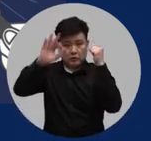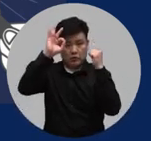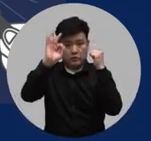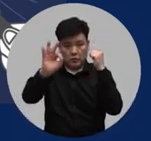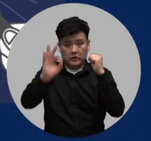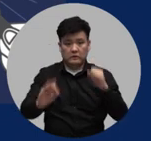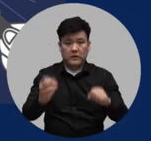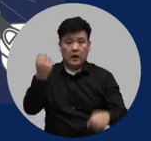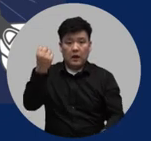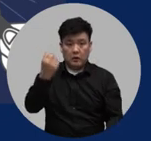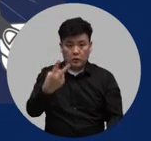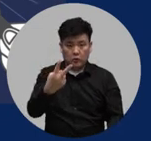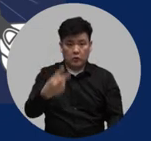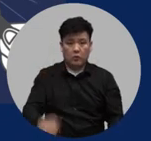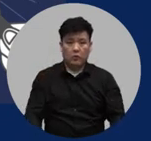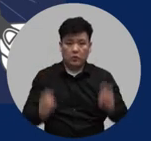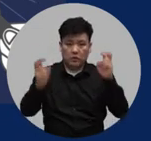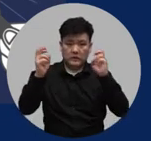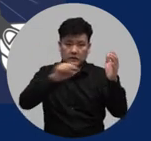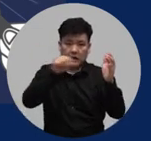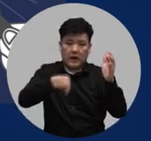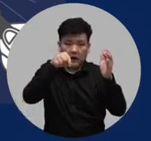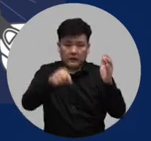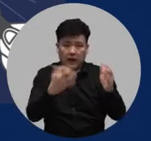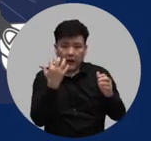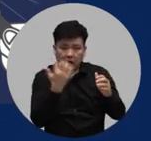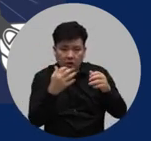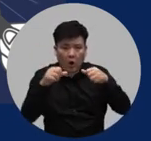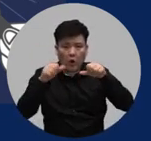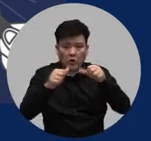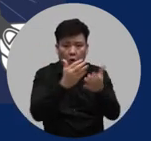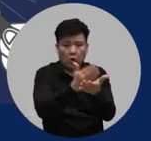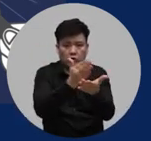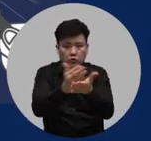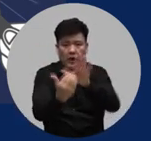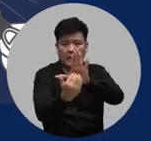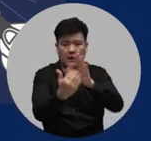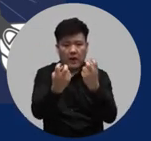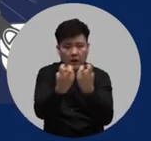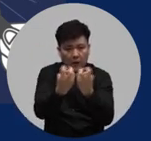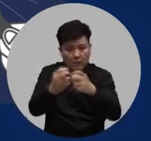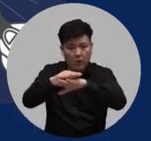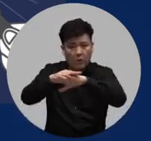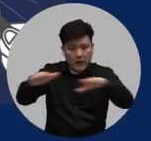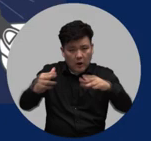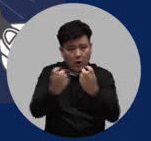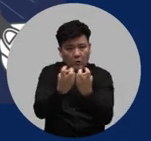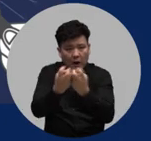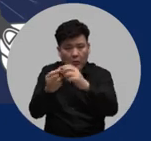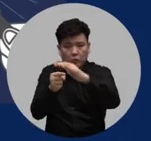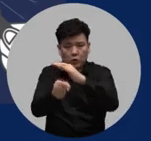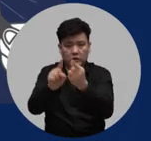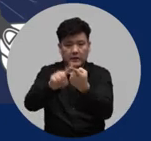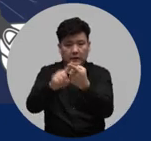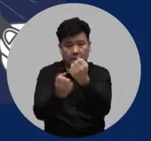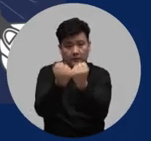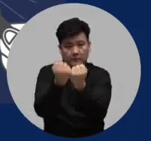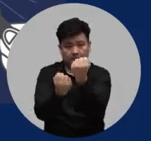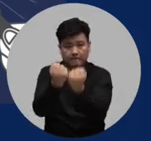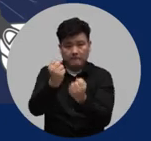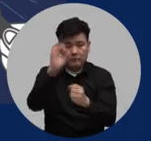살펴보겠습니다. 또한 직장 내 성희롱의 유형과 예방법 및 처리 절차와 조치 기준에